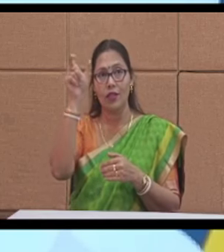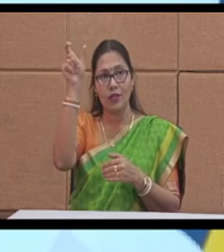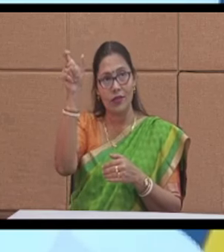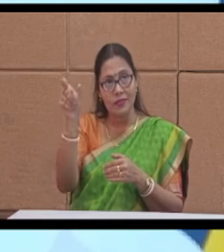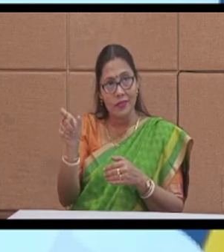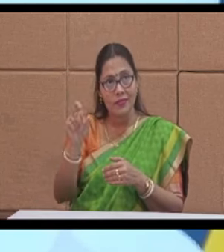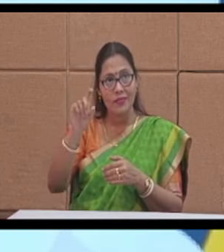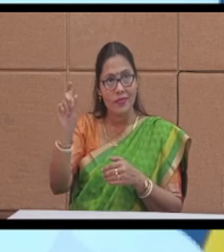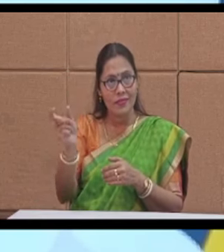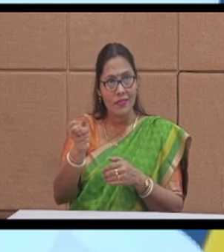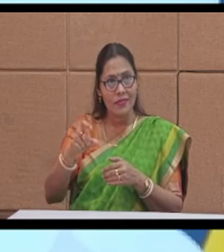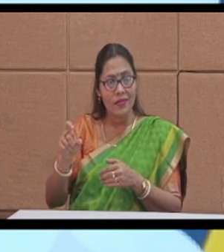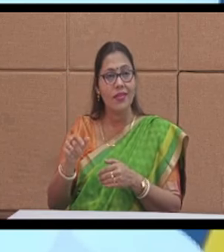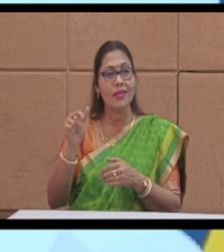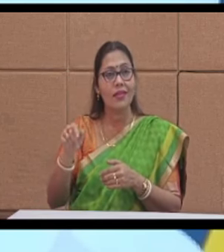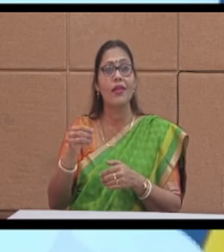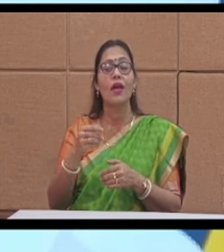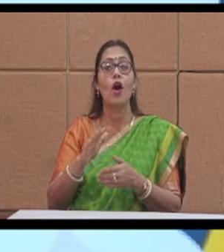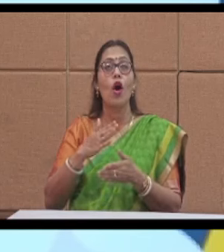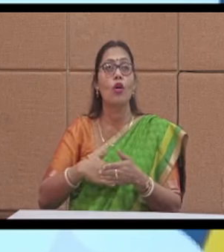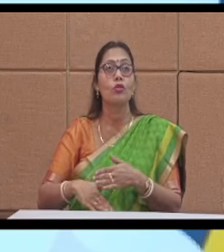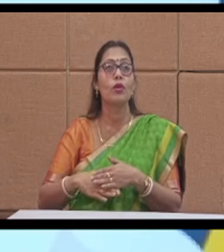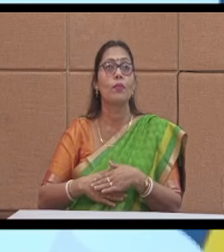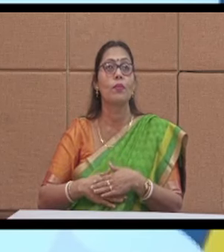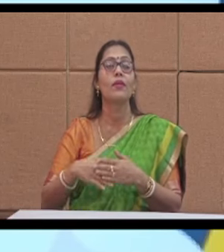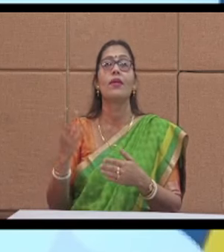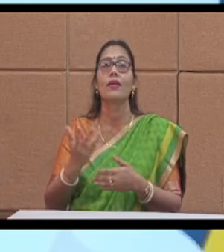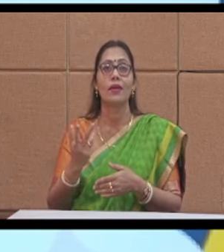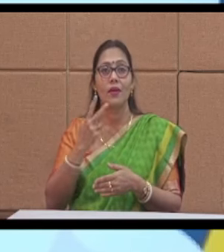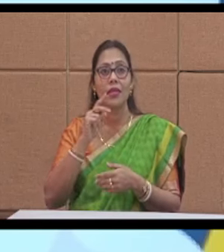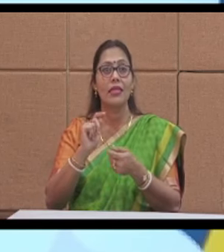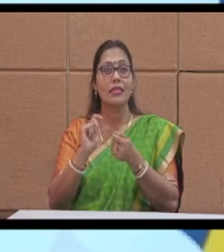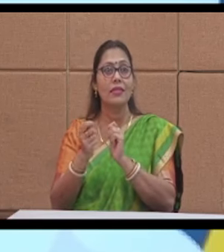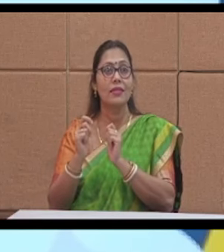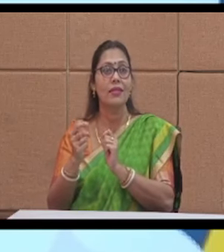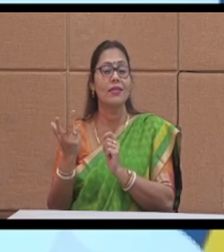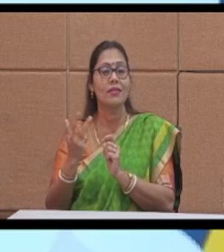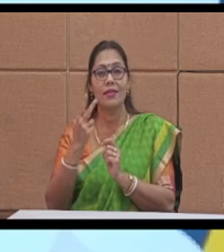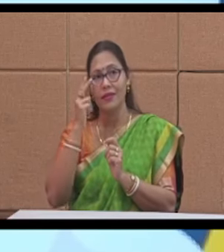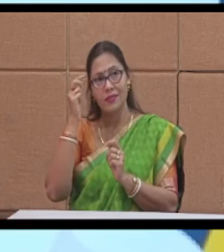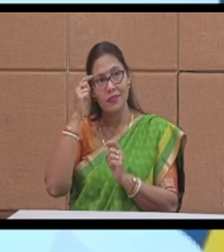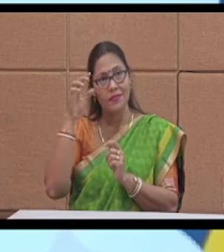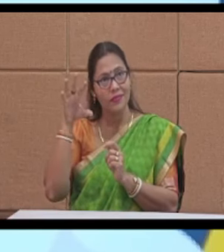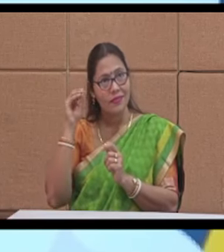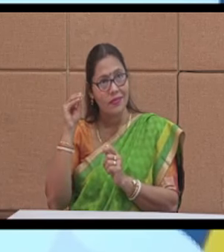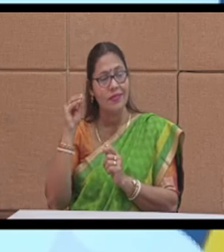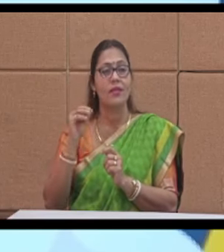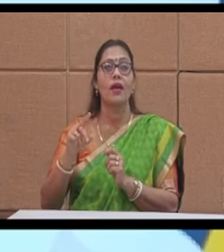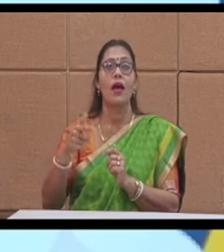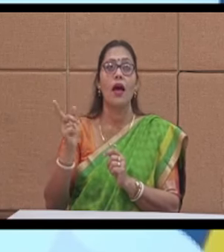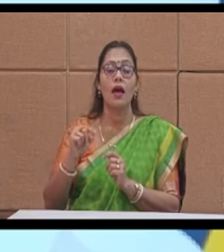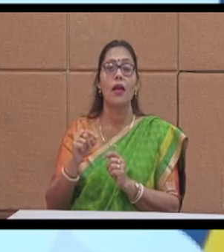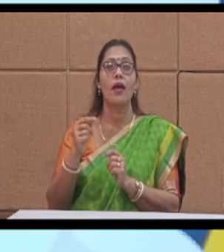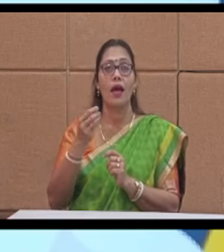দিয়ে খাদ্য যাবার সময় কি কি পরিবর্তন হয় ও কোথায় কোথায় পরিবর্তন হয় তারপর